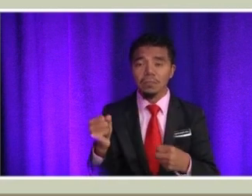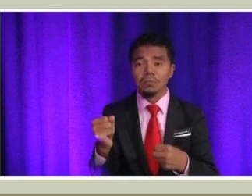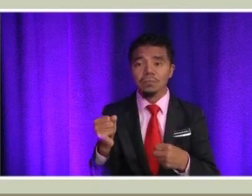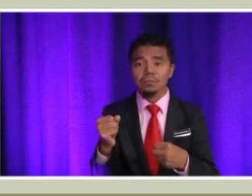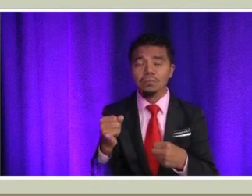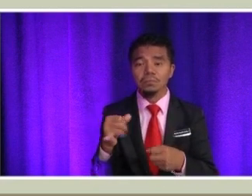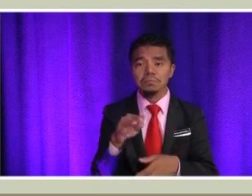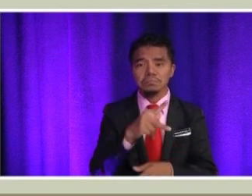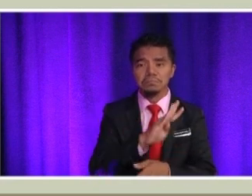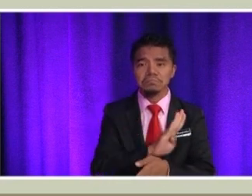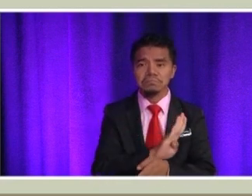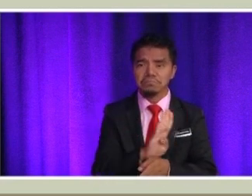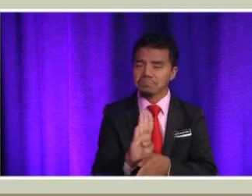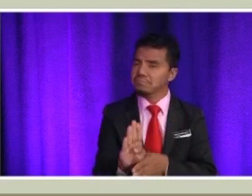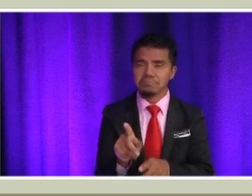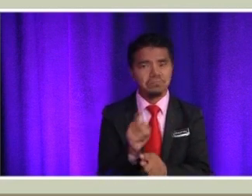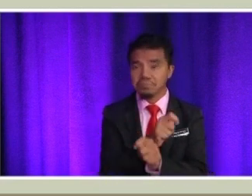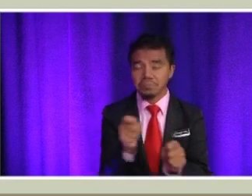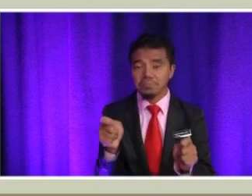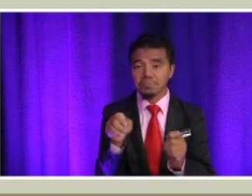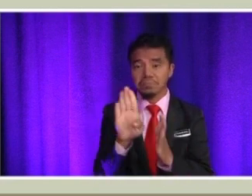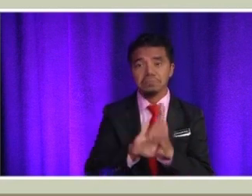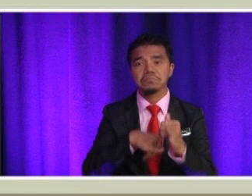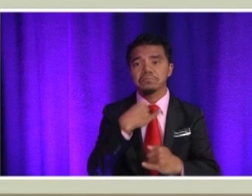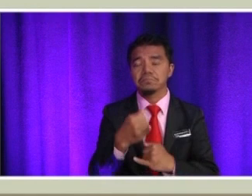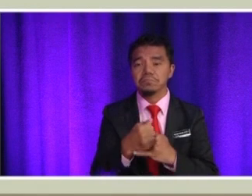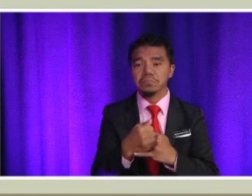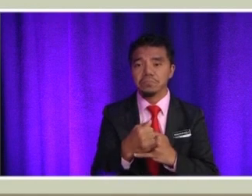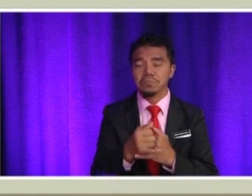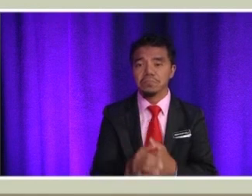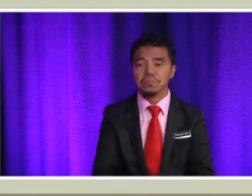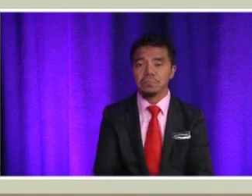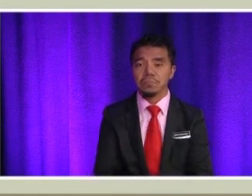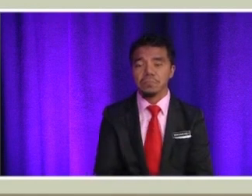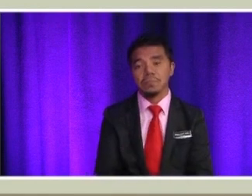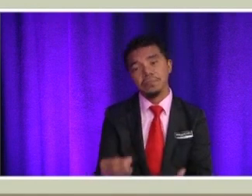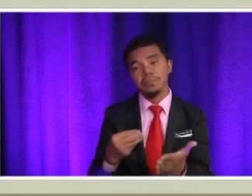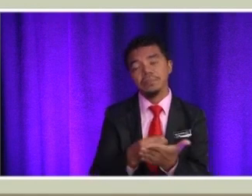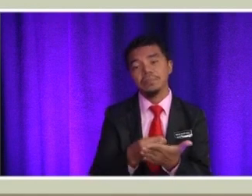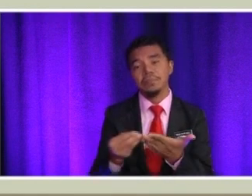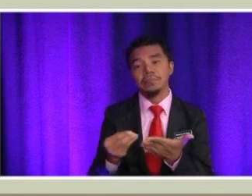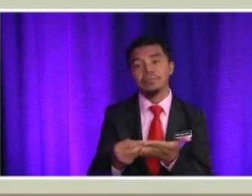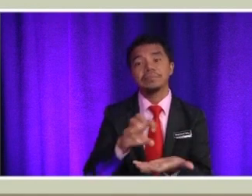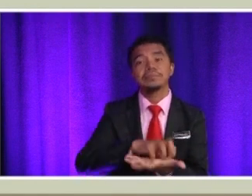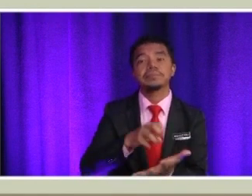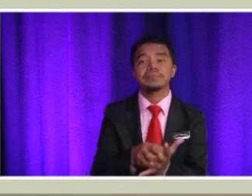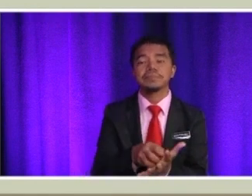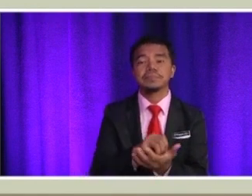setahun. Beliau menjual kek coklat, bahan mentah dibeli secara runcit, lokasi kedai di tingkat 2,